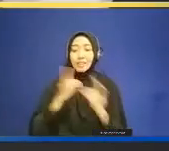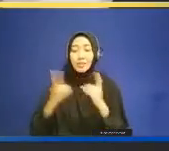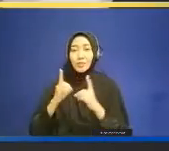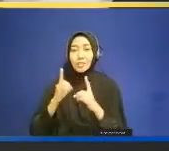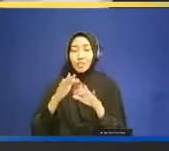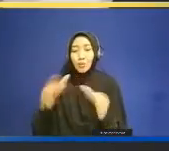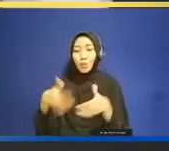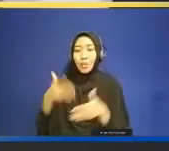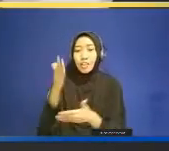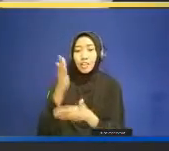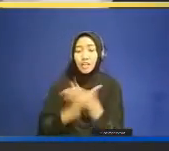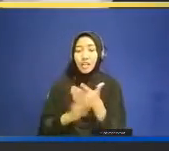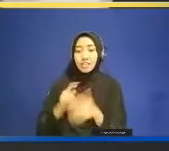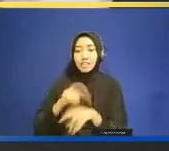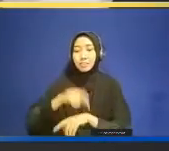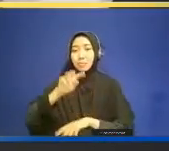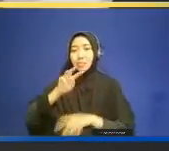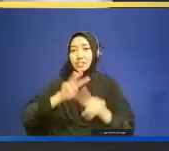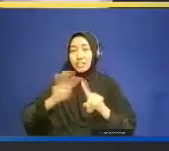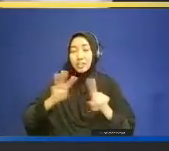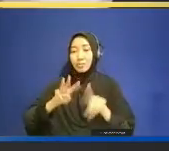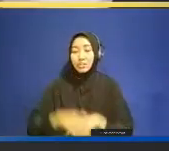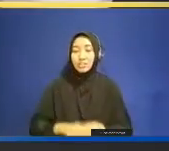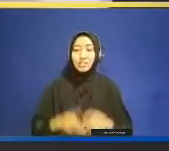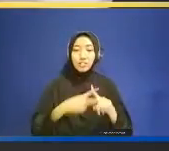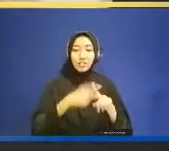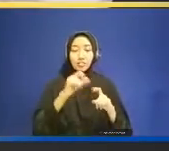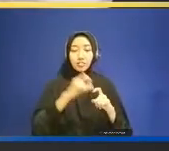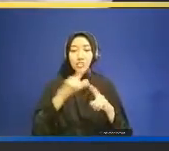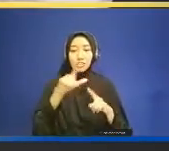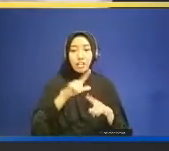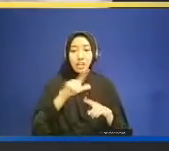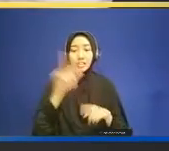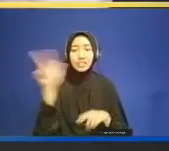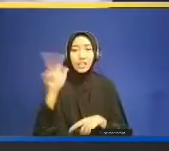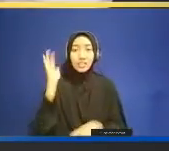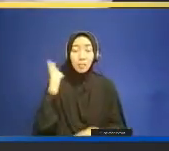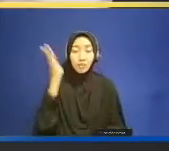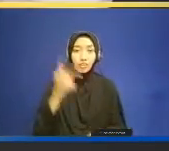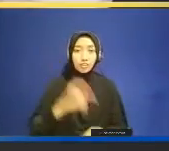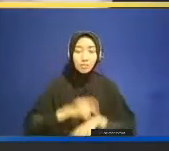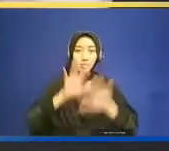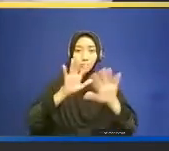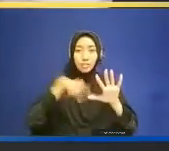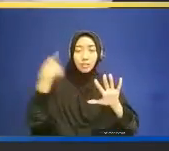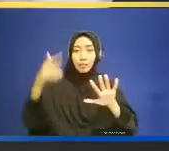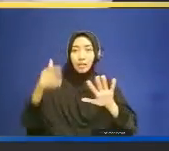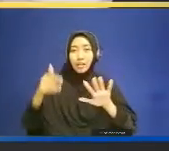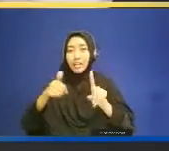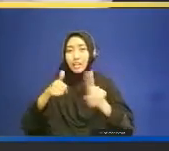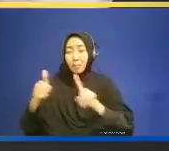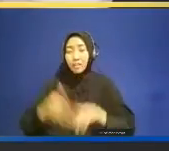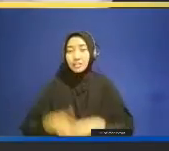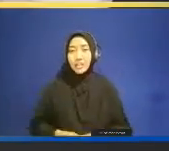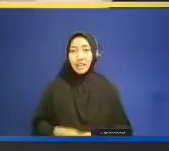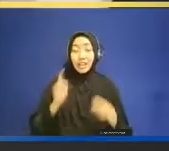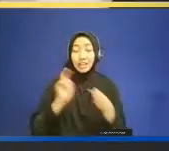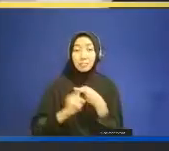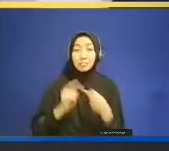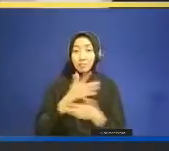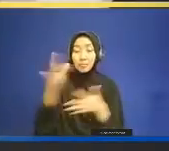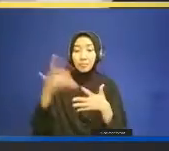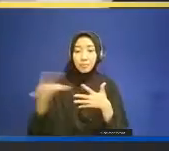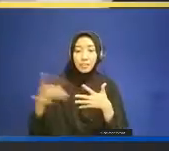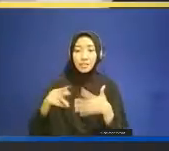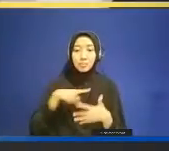13.00 kemudian ada frescor lecture Selasa besok pukul 10-16 dan buat teman-teman yang terpilih sebagai